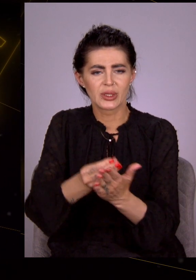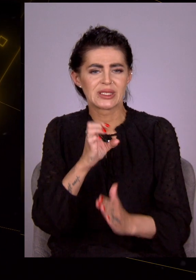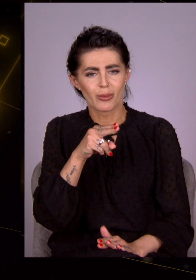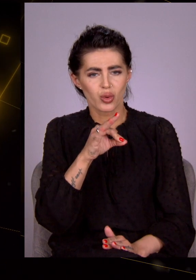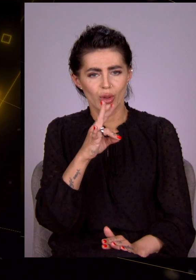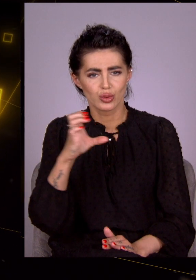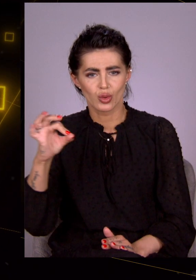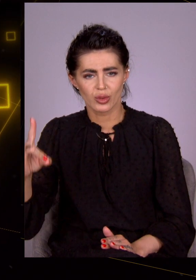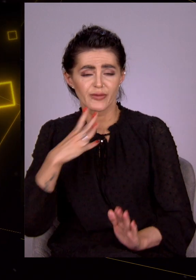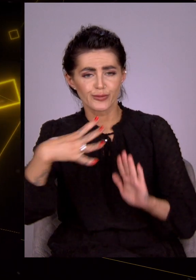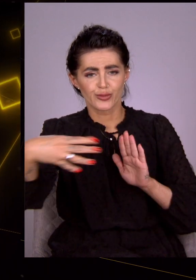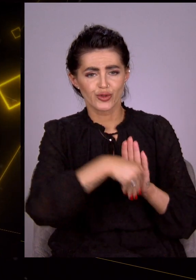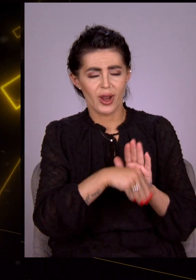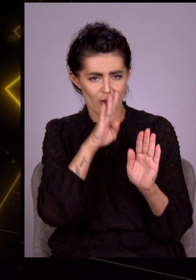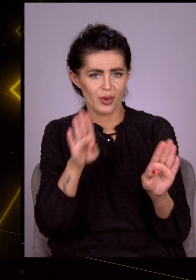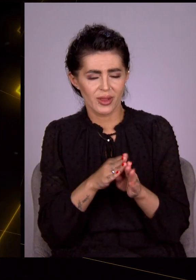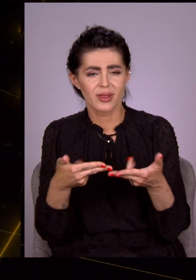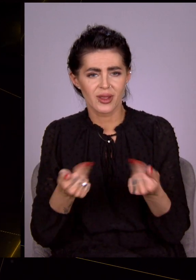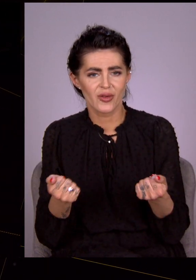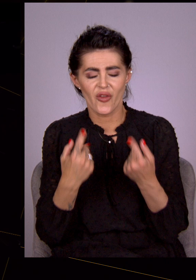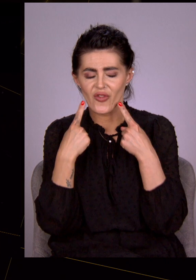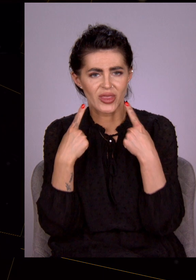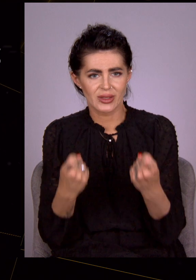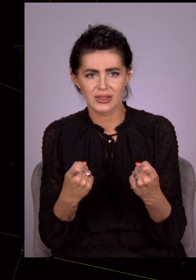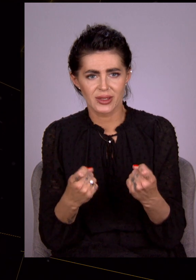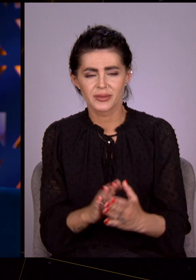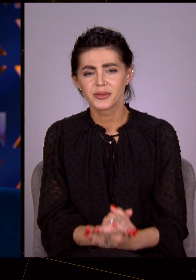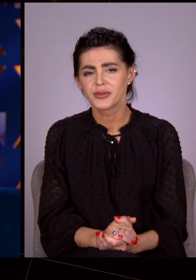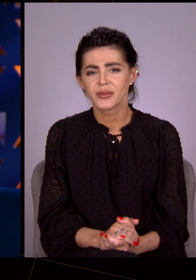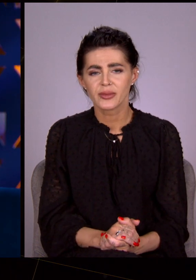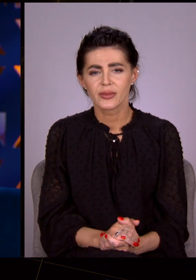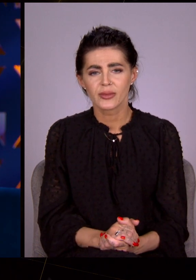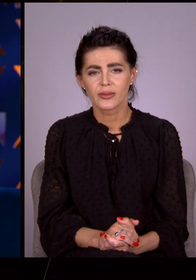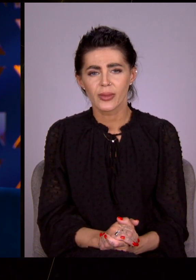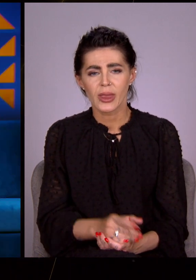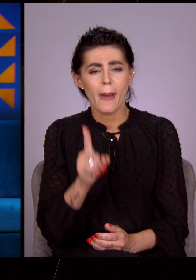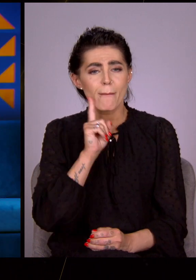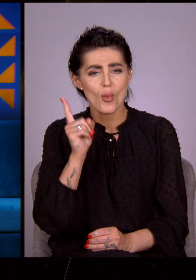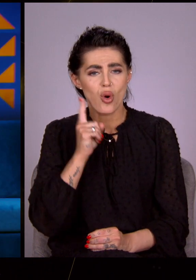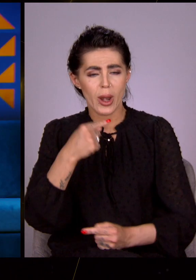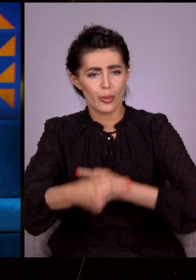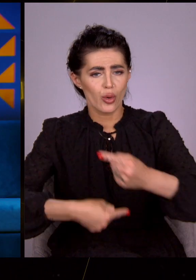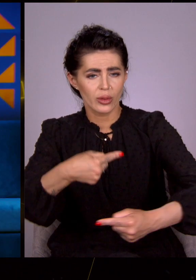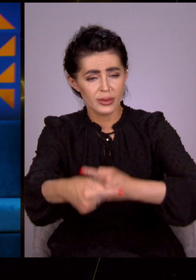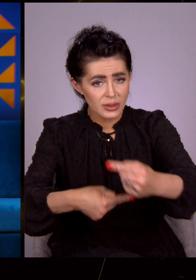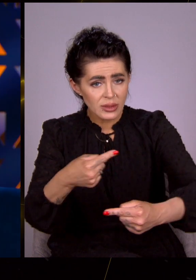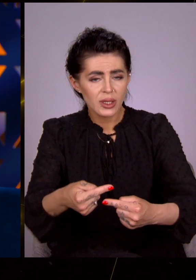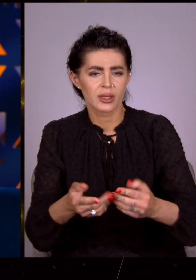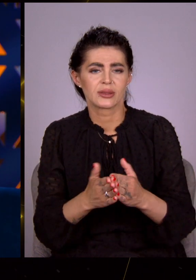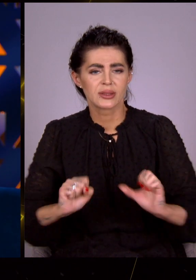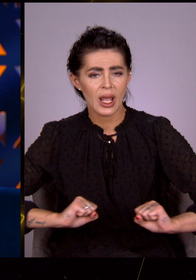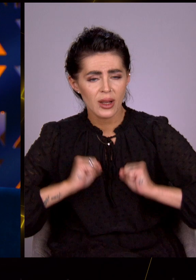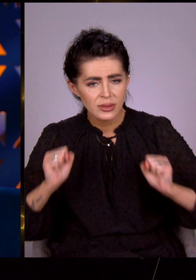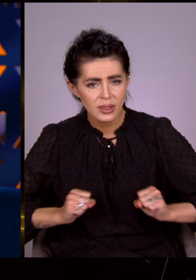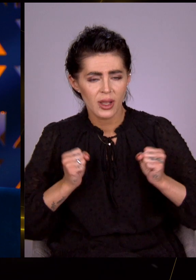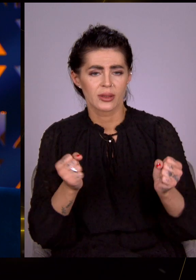частності, так. Це фантастика. Якщо молоде покоління так старається, да. Так, це